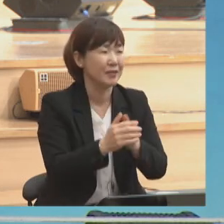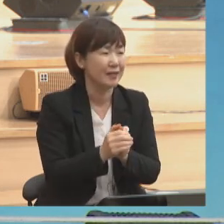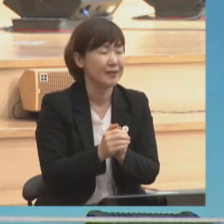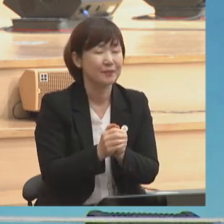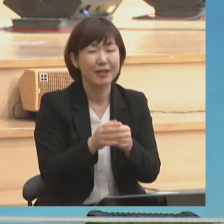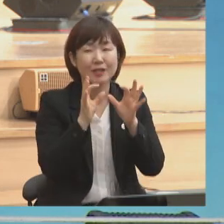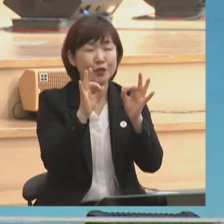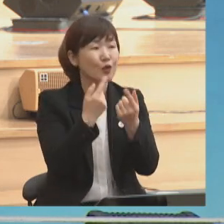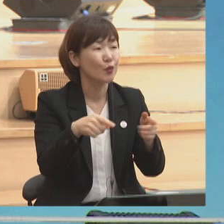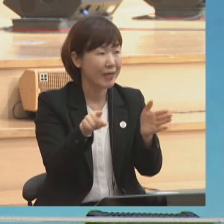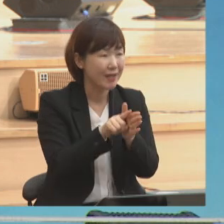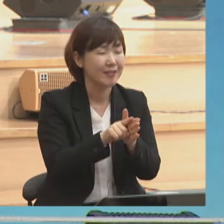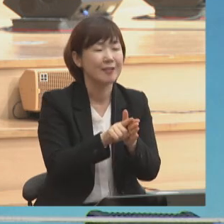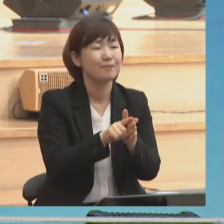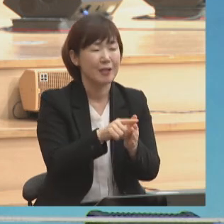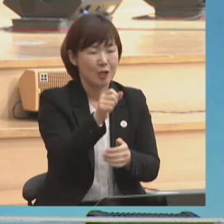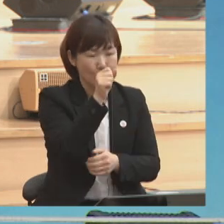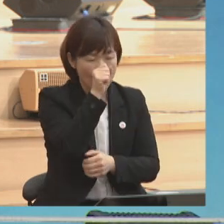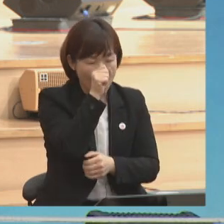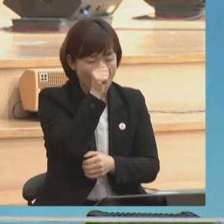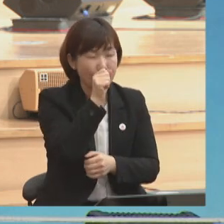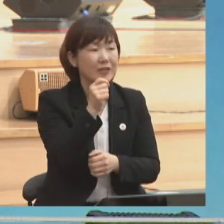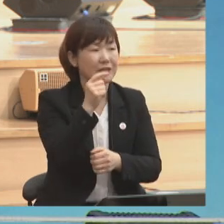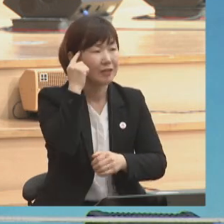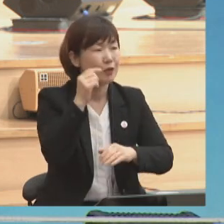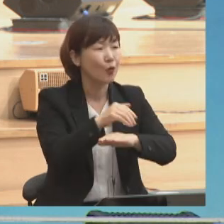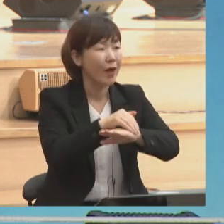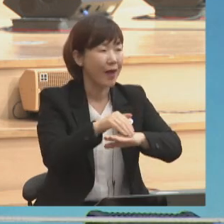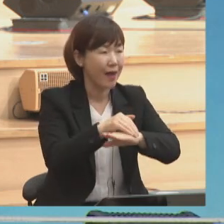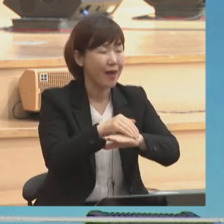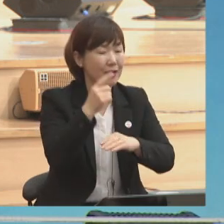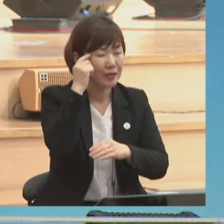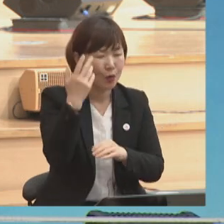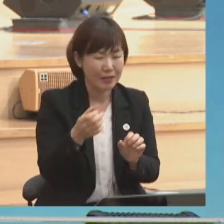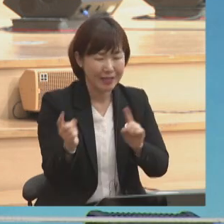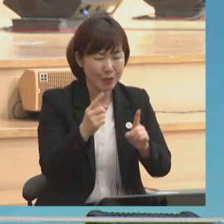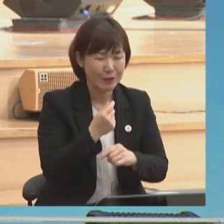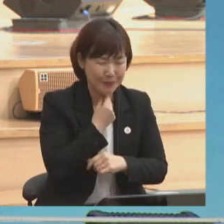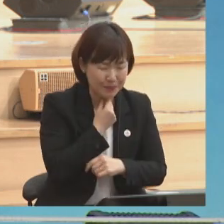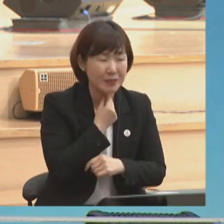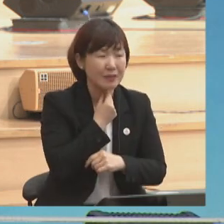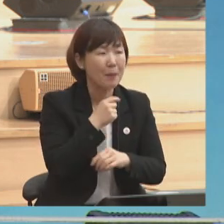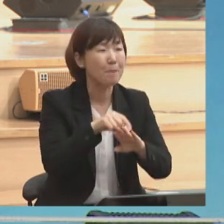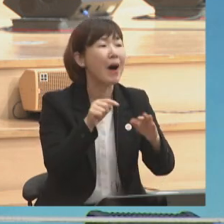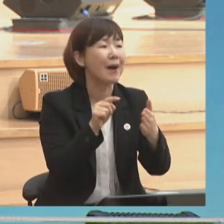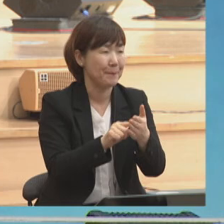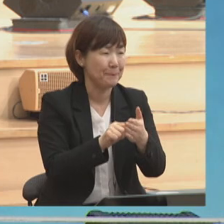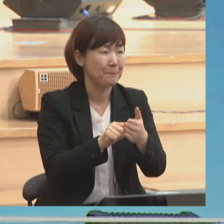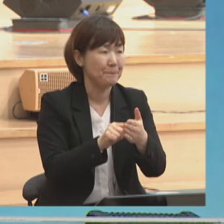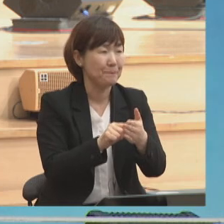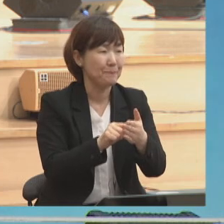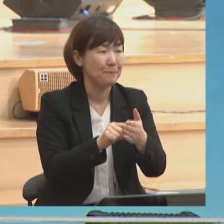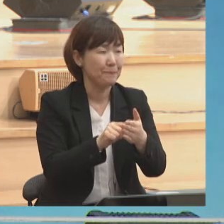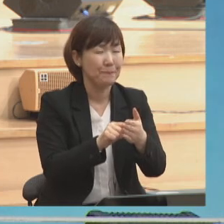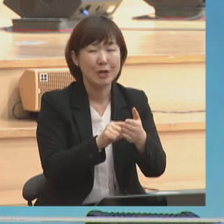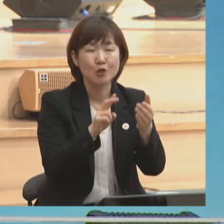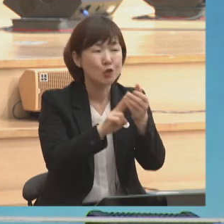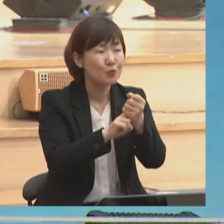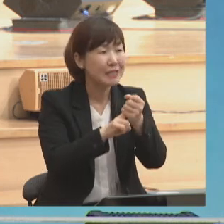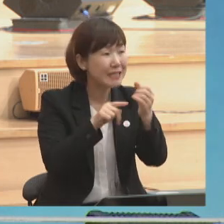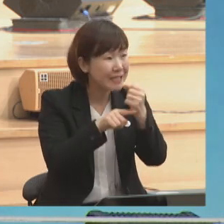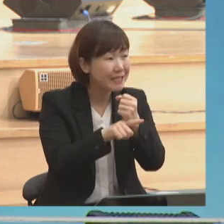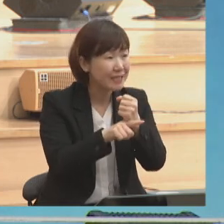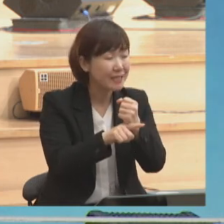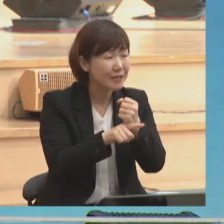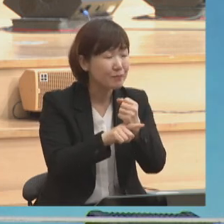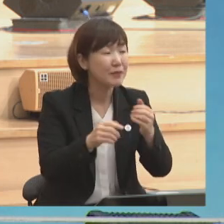의도, 영구원의 의도, 영구원의 의도. 예, 여러분 마음이 좀 불편하더라도 의도가 있어야